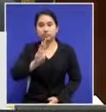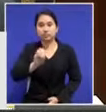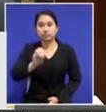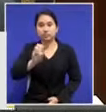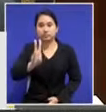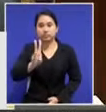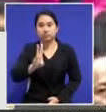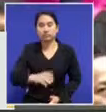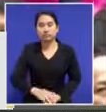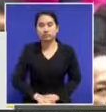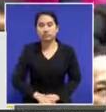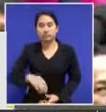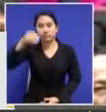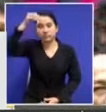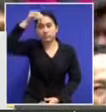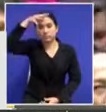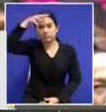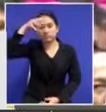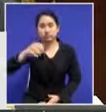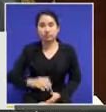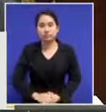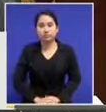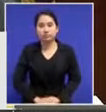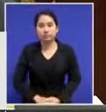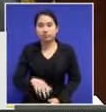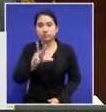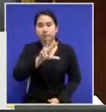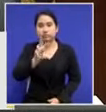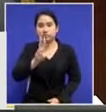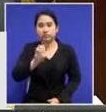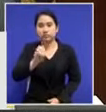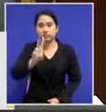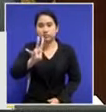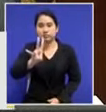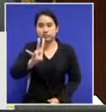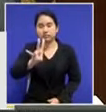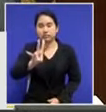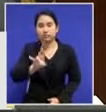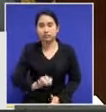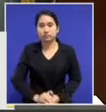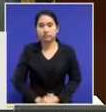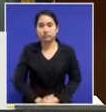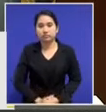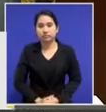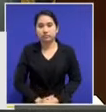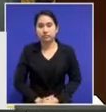ษเชื้อเมืองพาน นายธนาธรจึงรุ่งเรืองกิจครับ 367นายพิเชษสถิรัชวาล